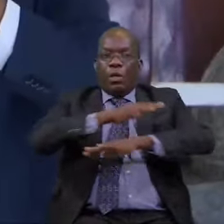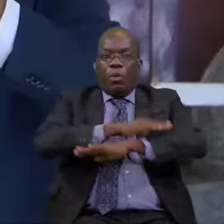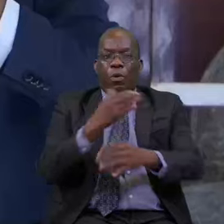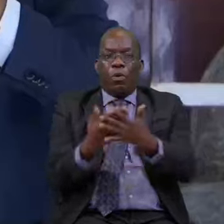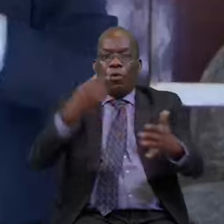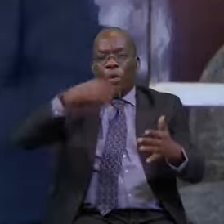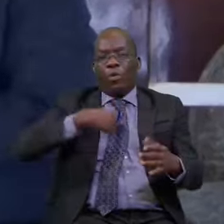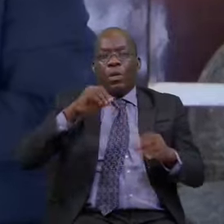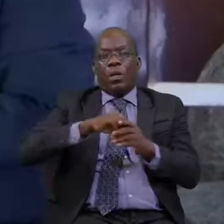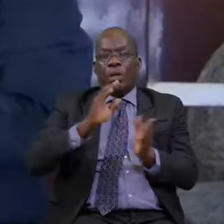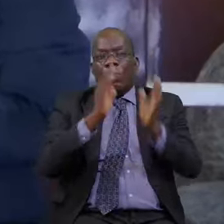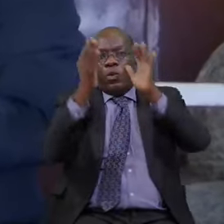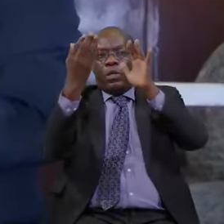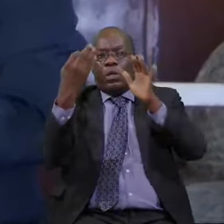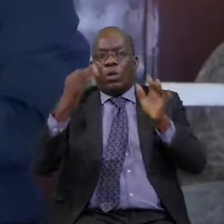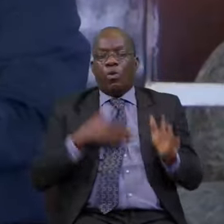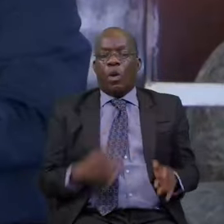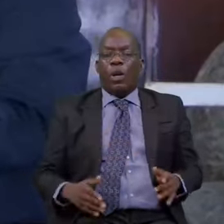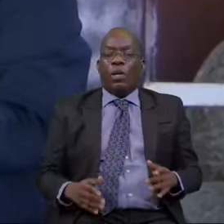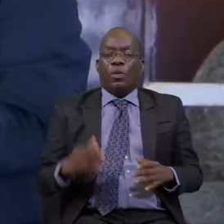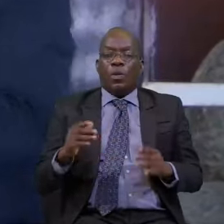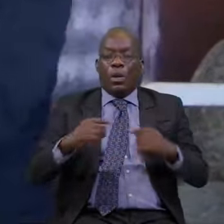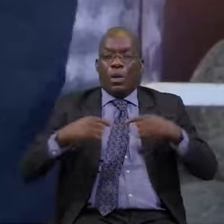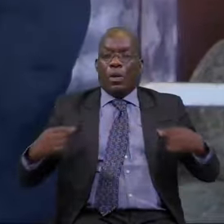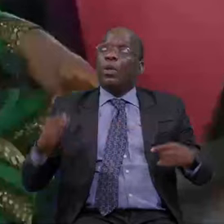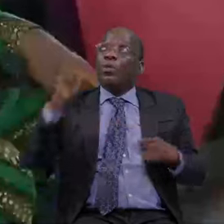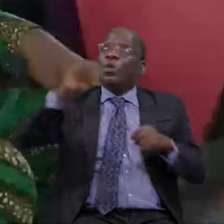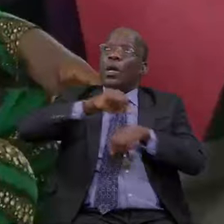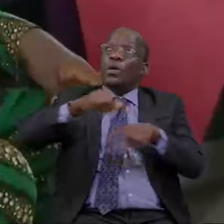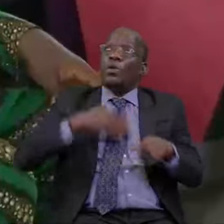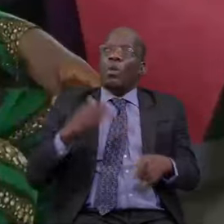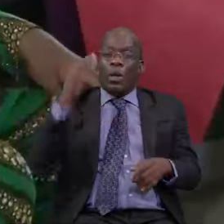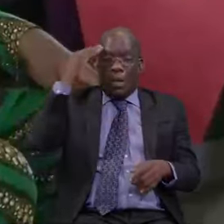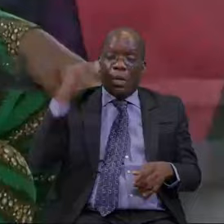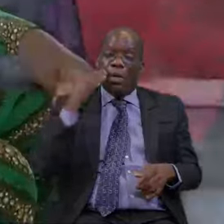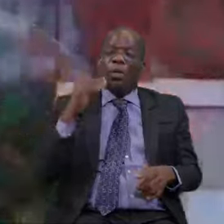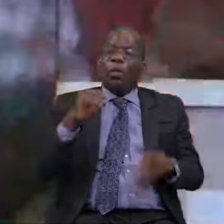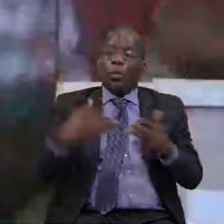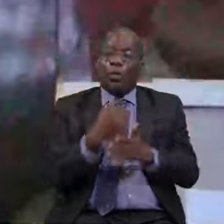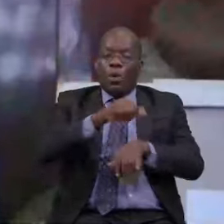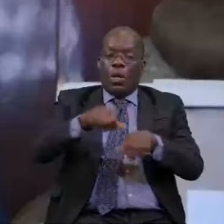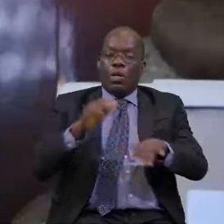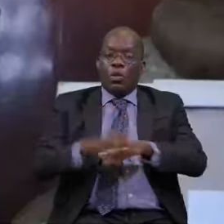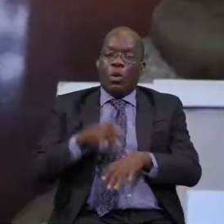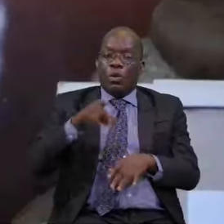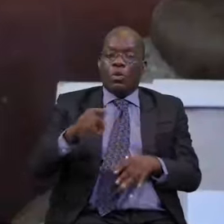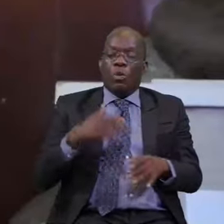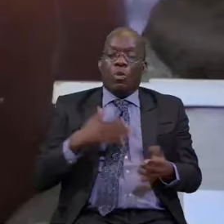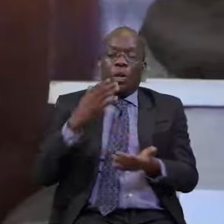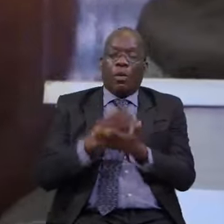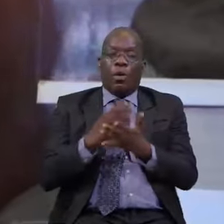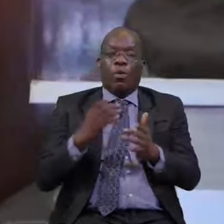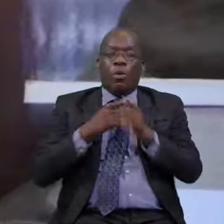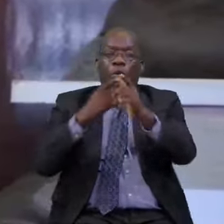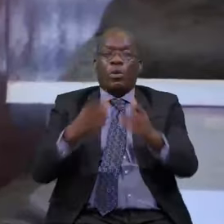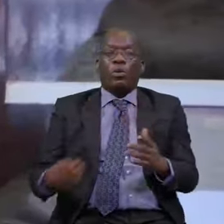Tu prépares une table devant moi en présence de mes ennemis. Tu indules ma tête. Une nouvelle onction viendra sur vous. Et ma coupe déborde.